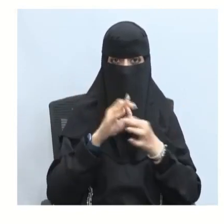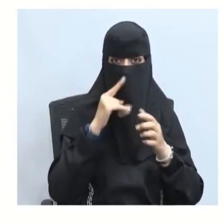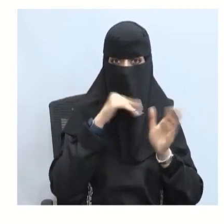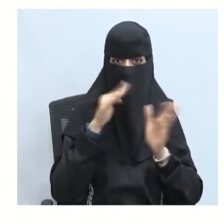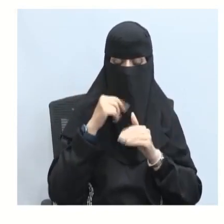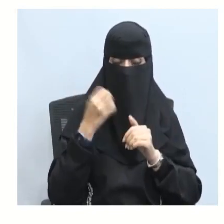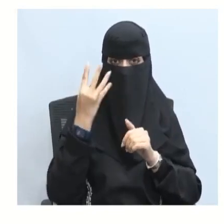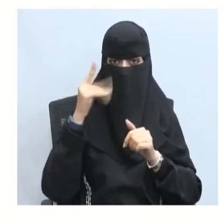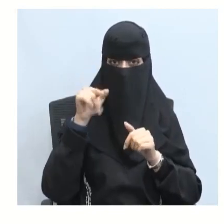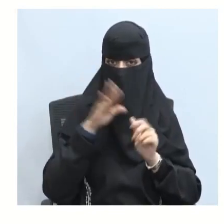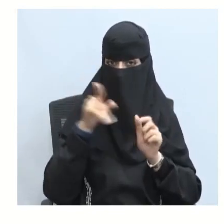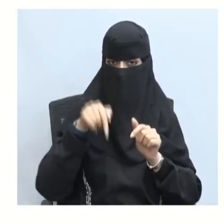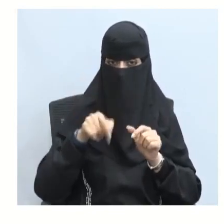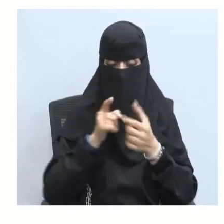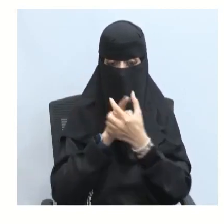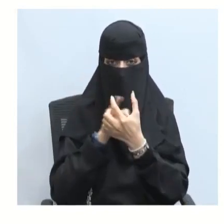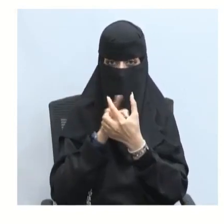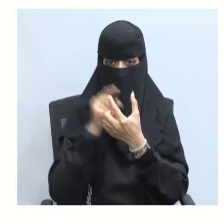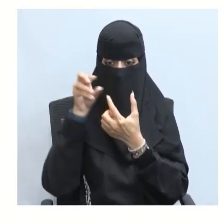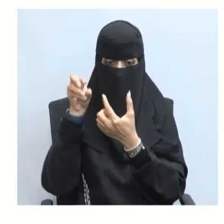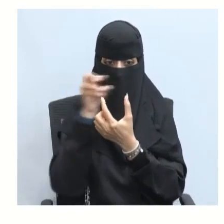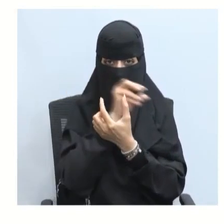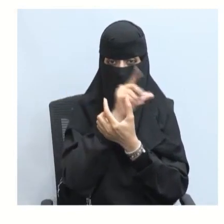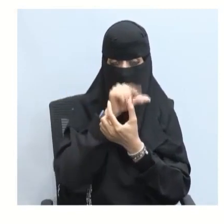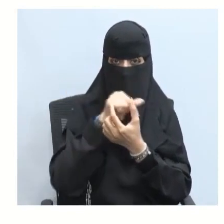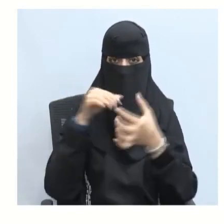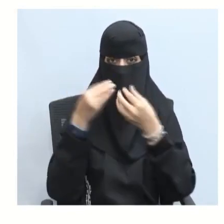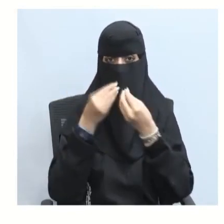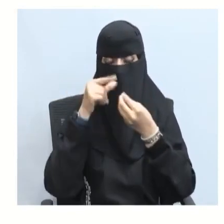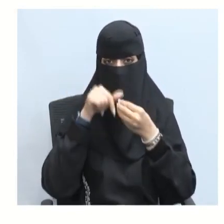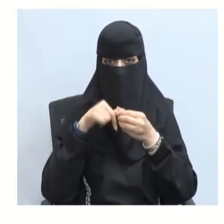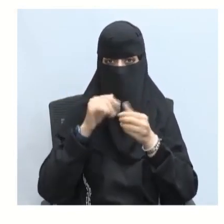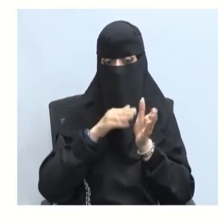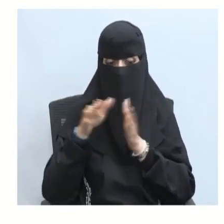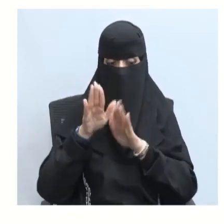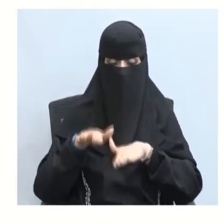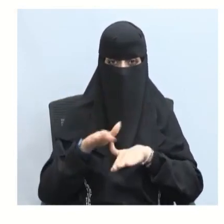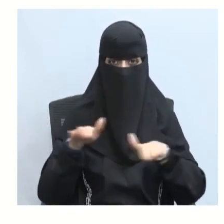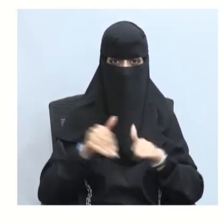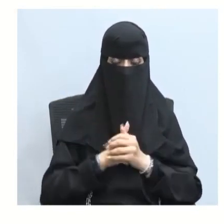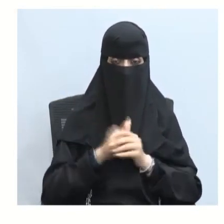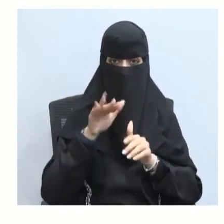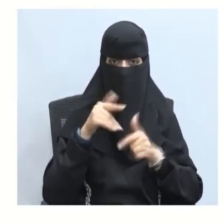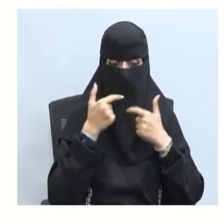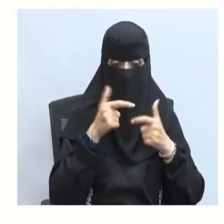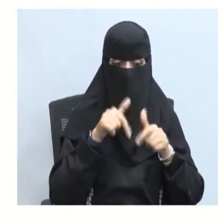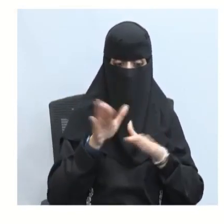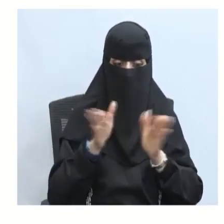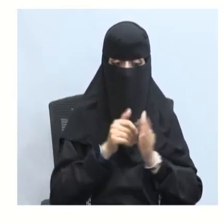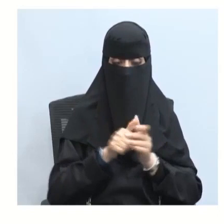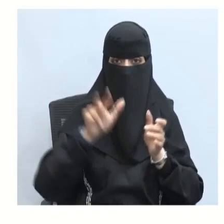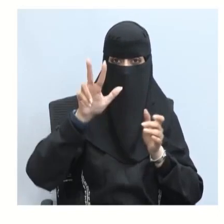الرابعه وهي تكون بين الكربون وبين الكربون فيكون بذلك مستقر لاحظ معي